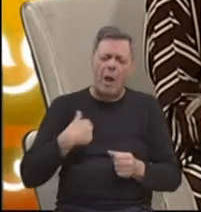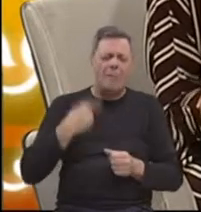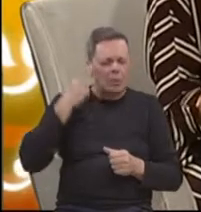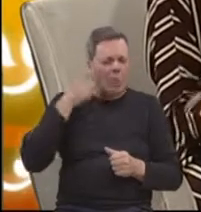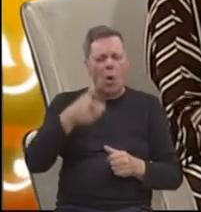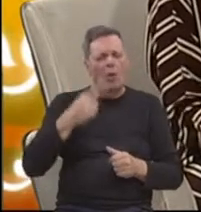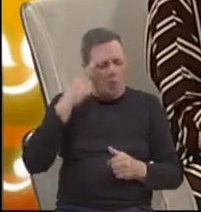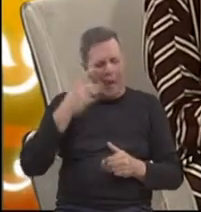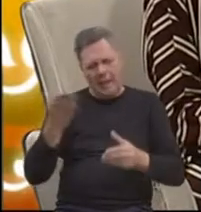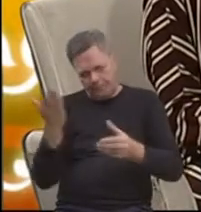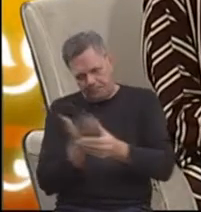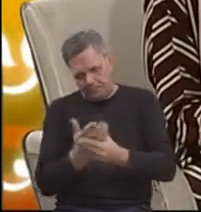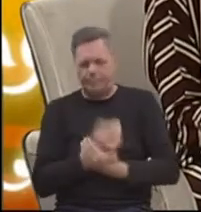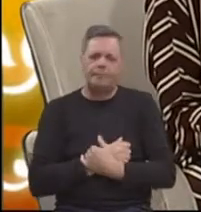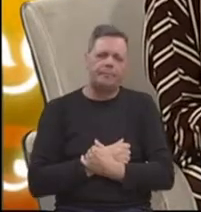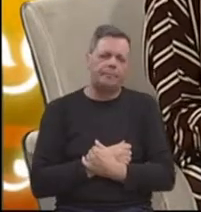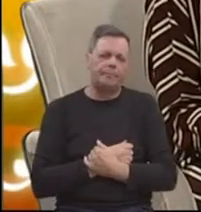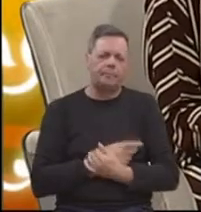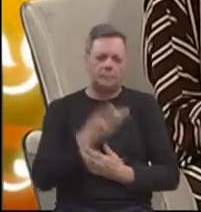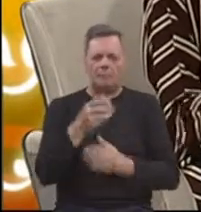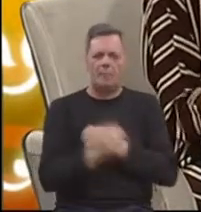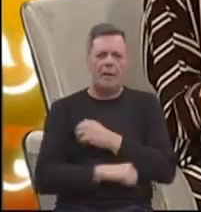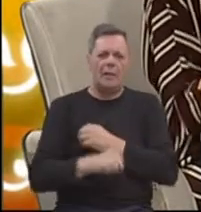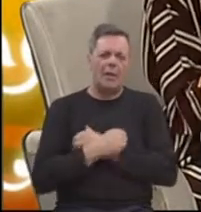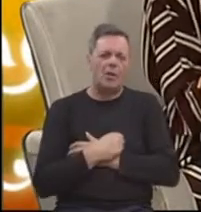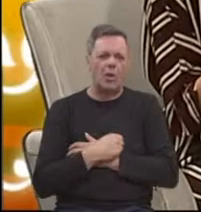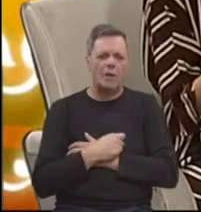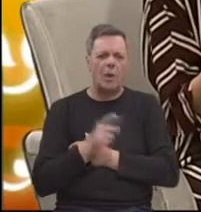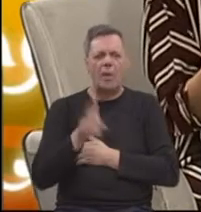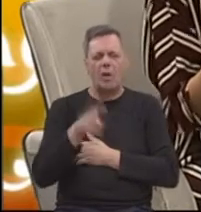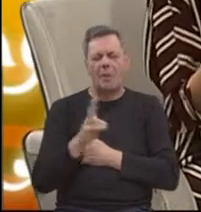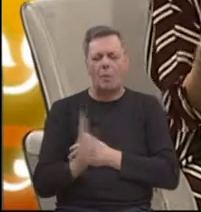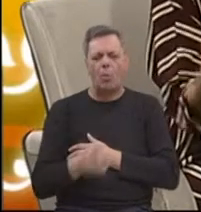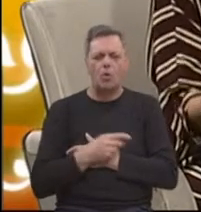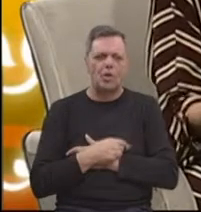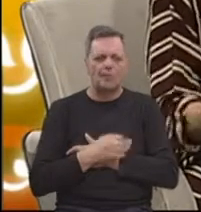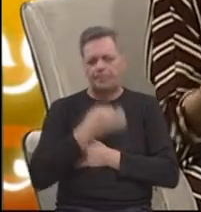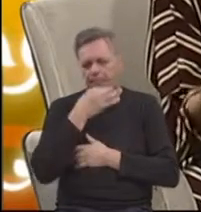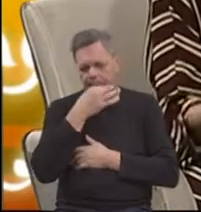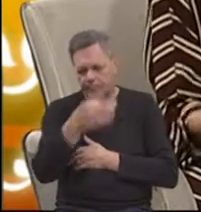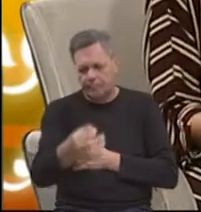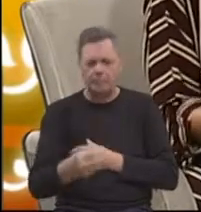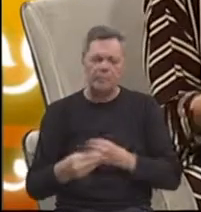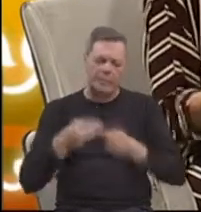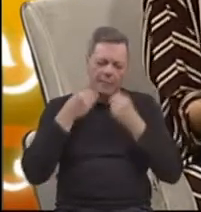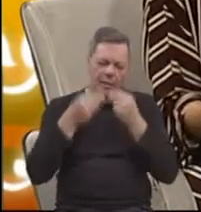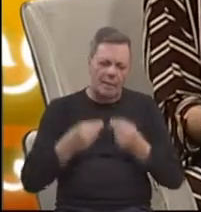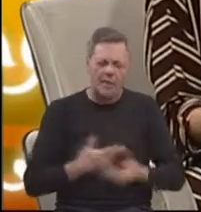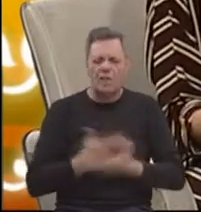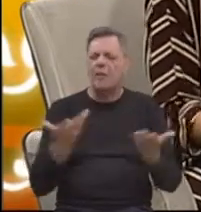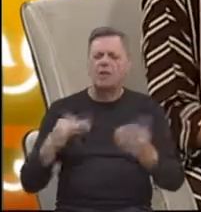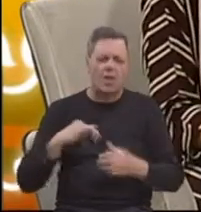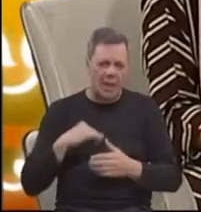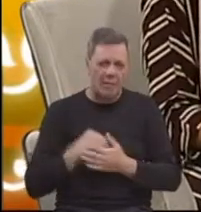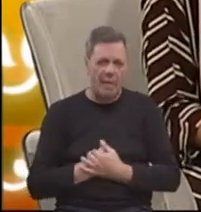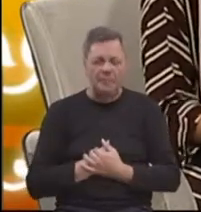to znanje sada primijene. Na tim radionicama oni će imati mogućnost, znači, pitati te predavače sve što ih